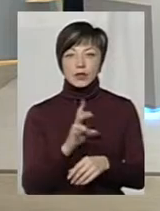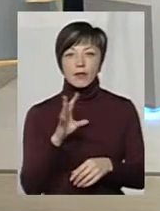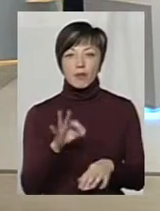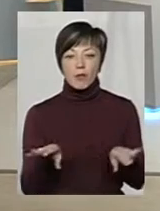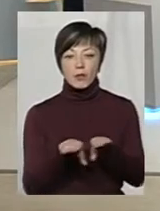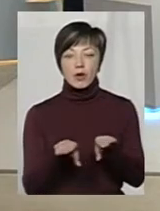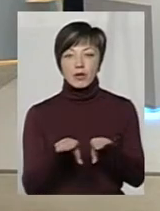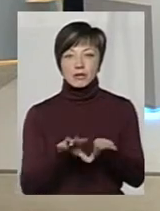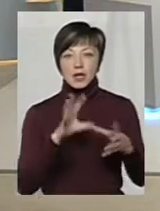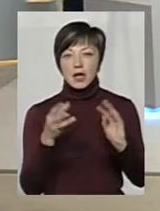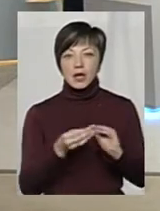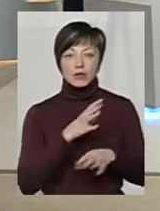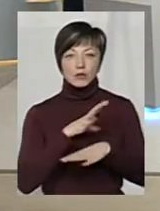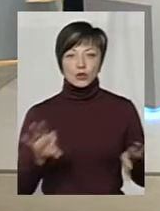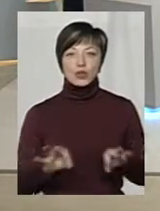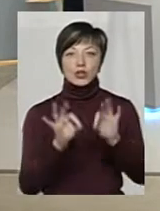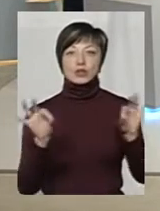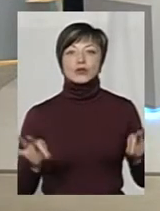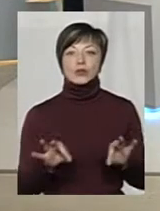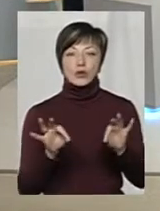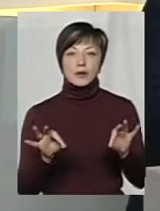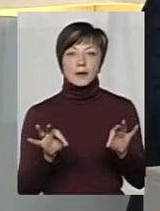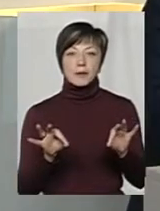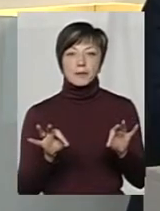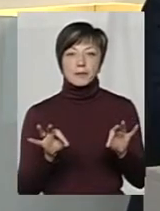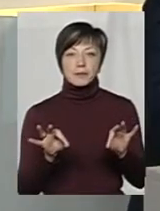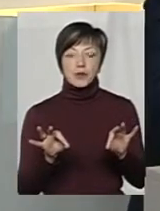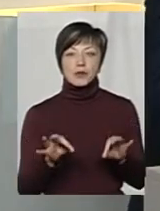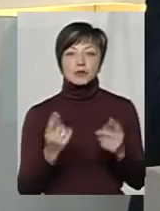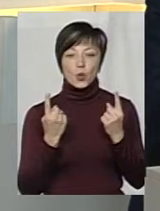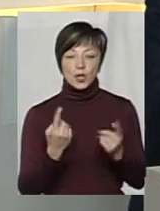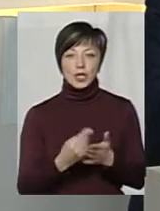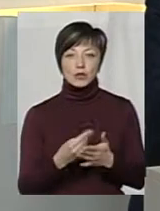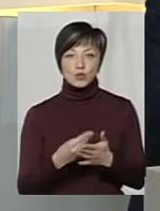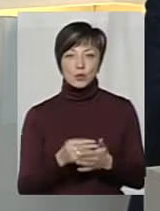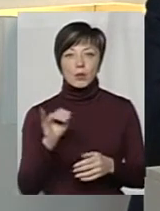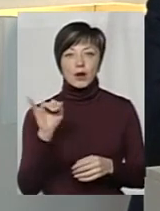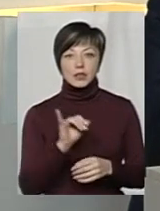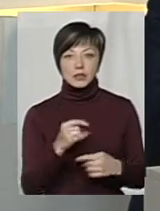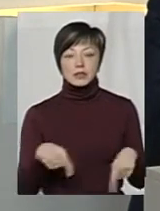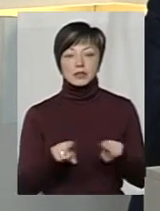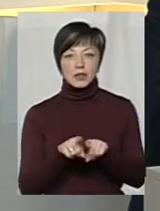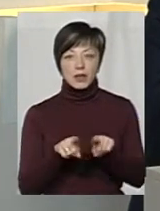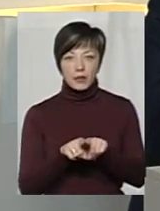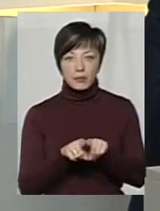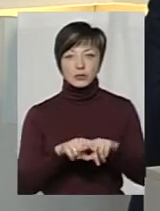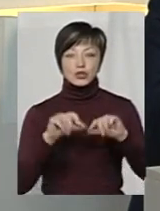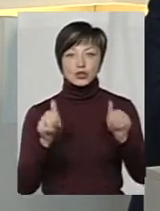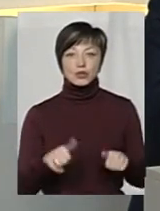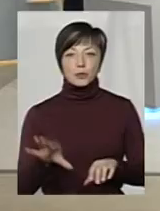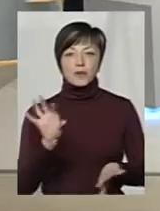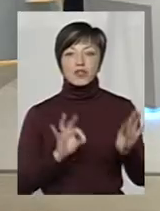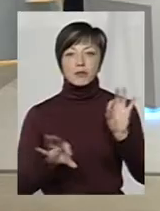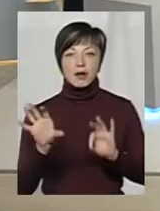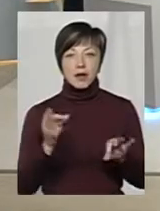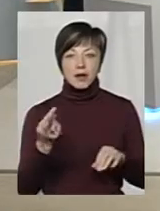як взагалі не було нічого, то ну, солідна якби, сума. І таким чином відбираються